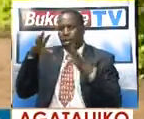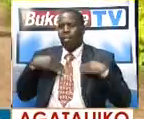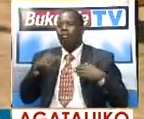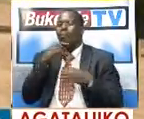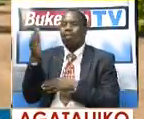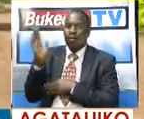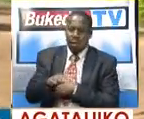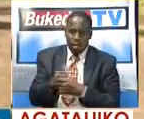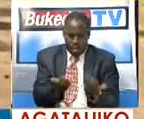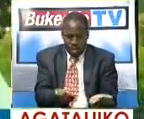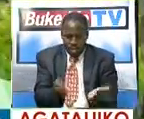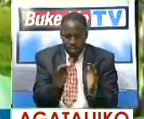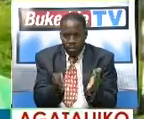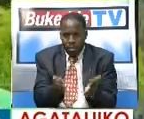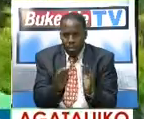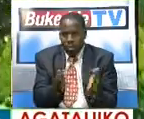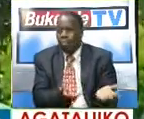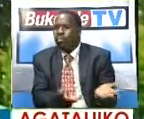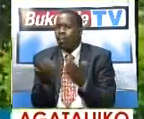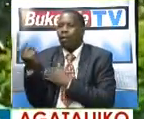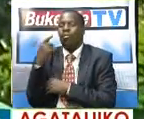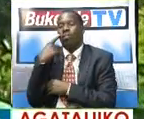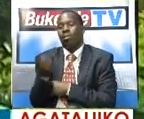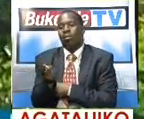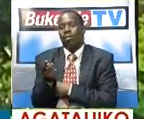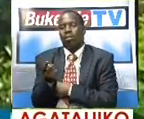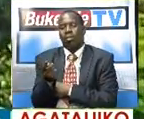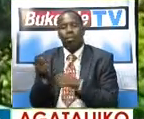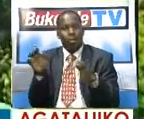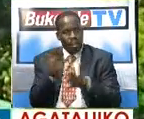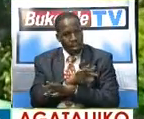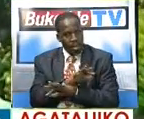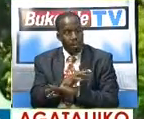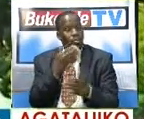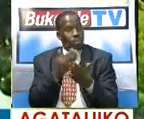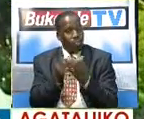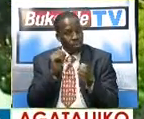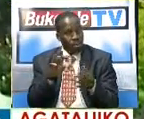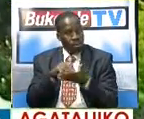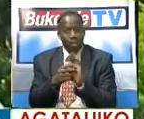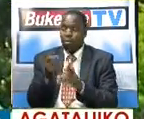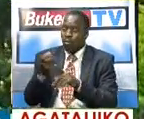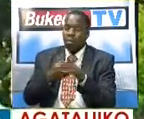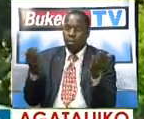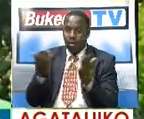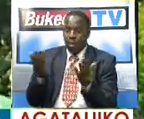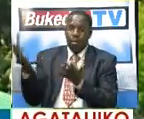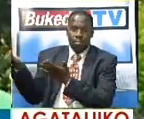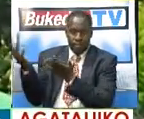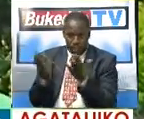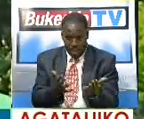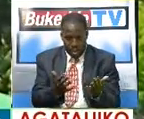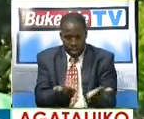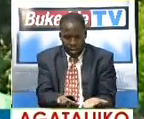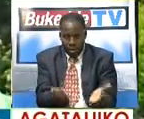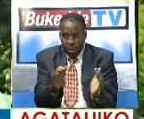n'ajjawo akasuwa akabaddemu amagiini. Zinda yabaleeta ng'abajja yabajja Bugerere n'abaleeta n'abateeka mu